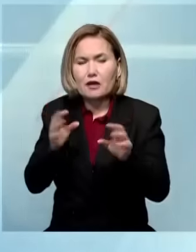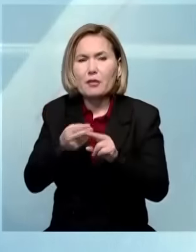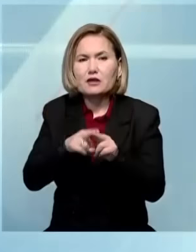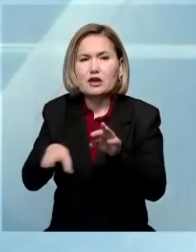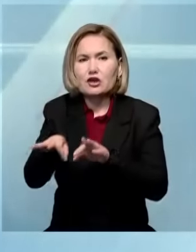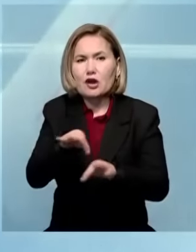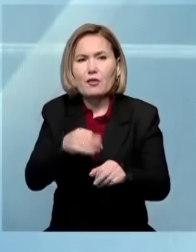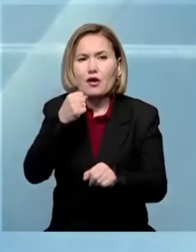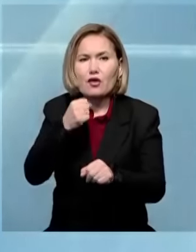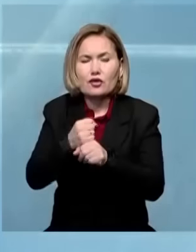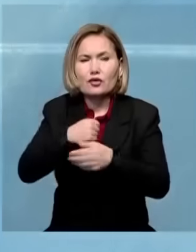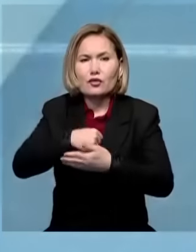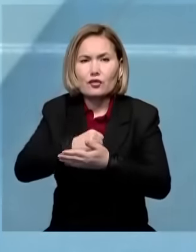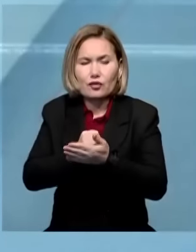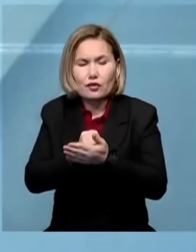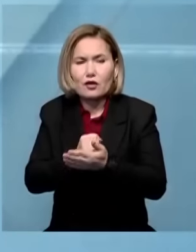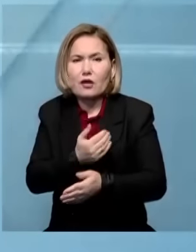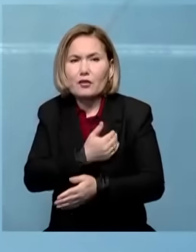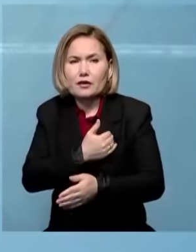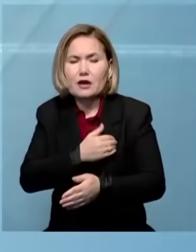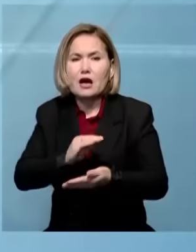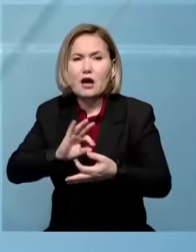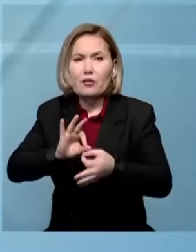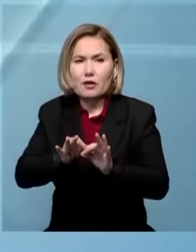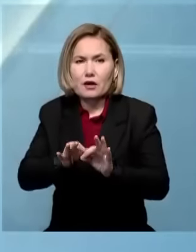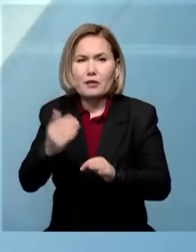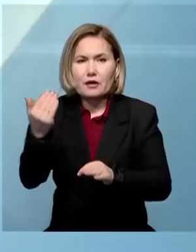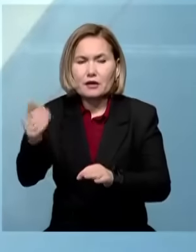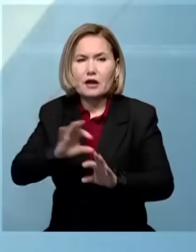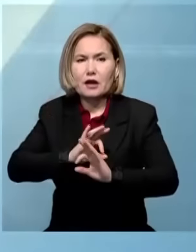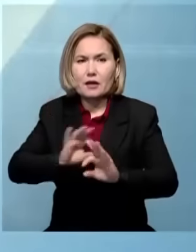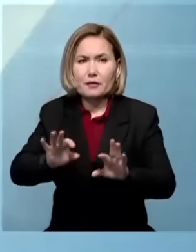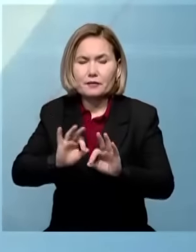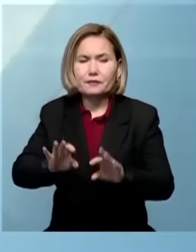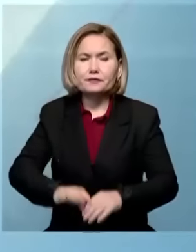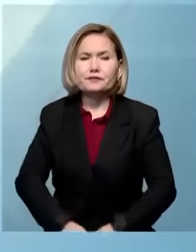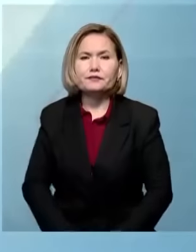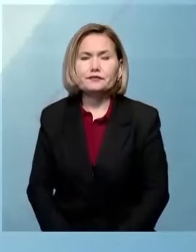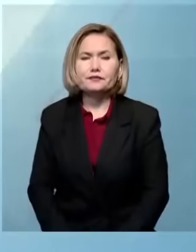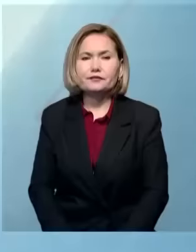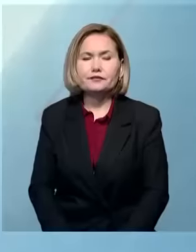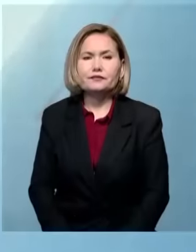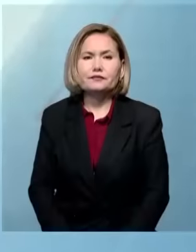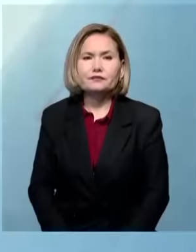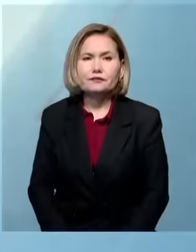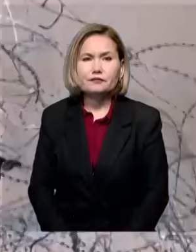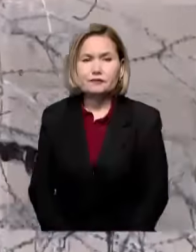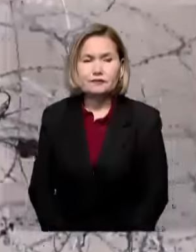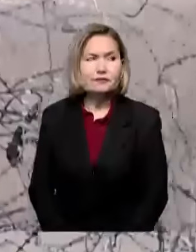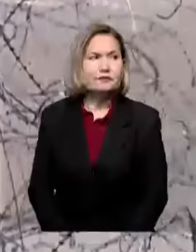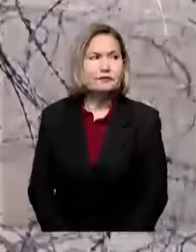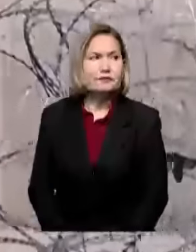заң жобасын әлі қабылдай алмай жатыр. Толығырақ ақштағы тілшіміз Айжан Сыдықованың материалында.